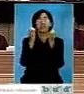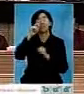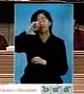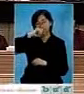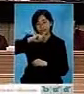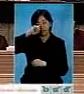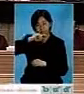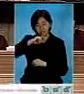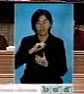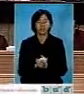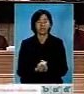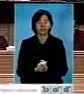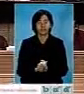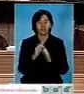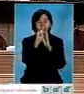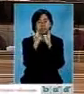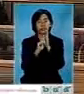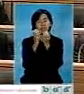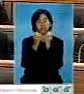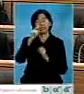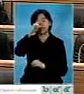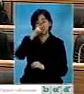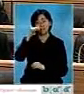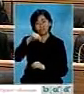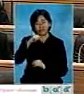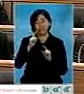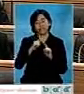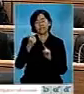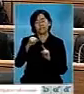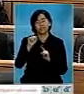ณาจักรไทยฉบับนี้เป็นฉบับที่18